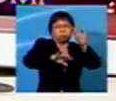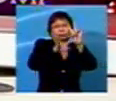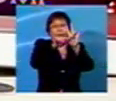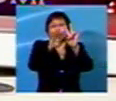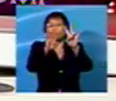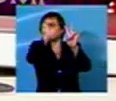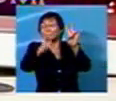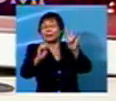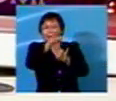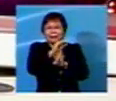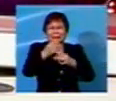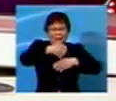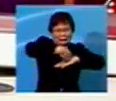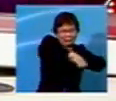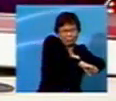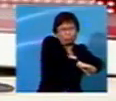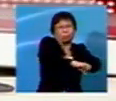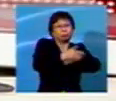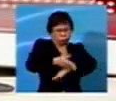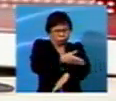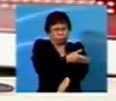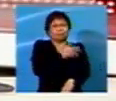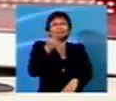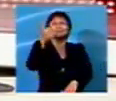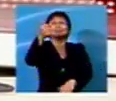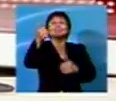7.4% serta eksport yang kembali